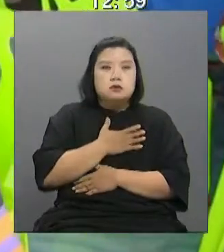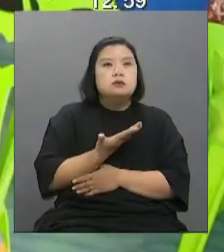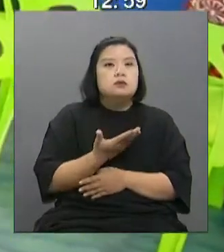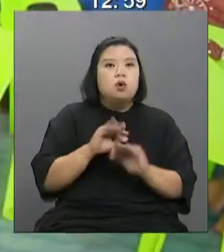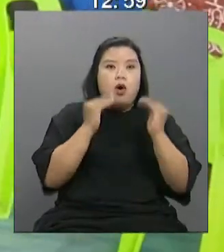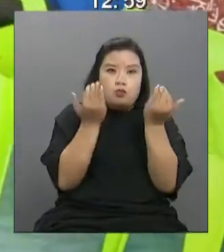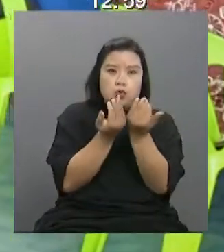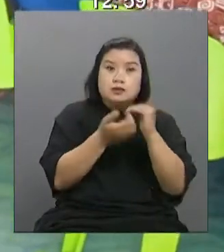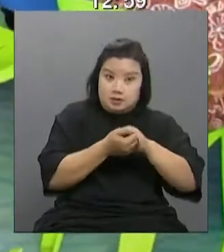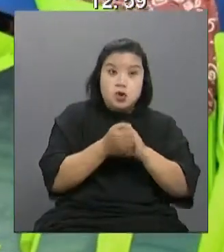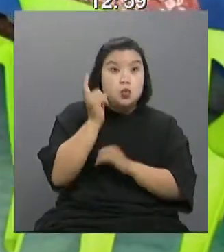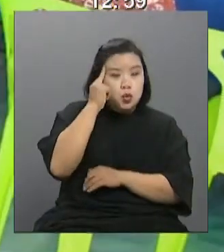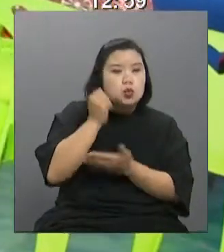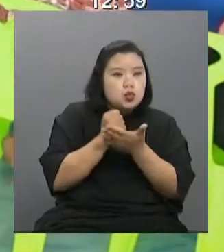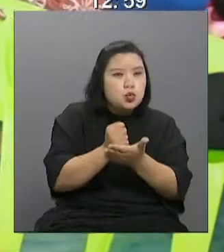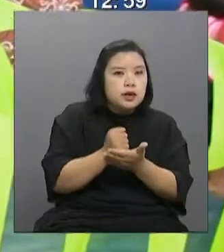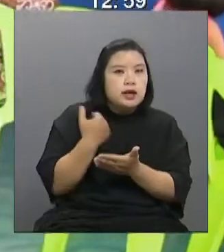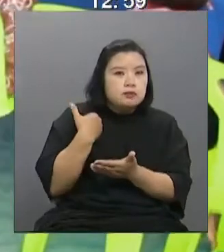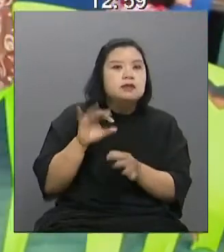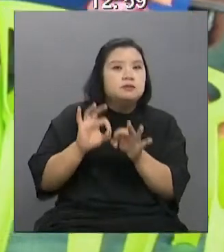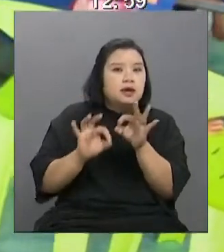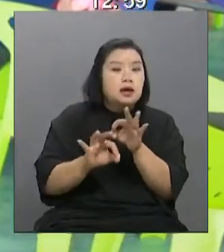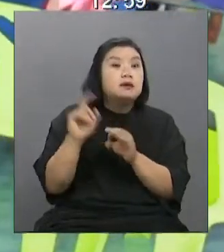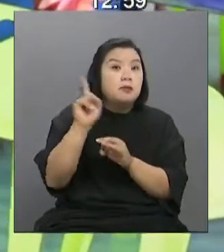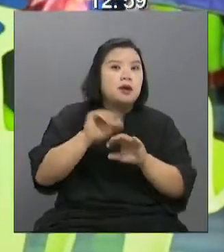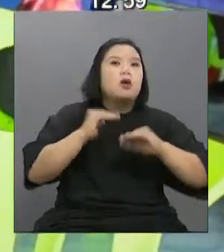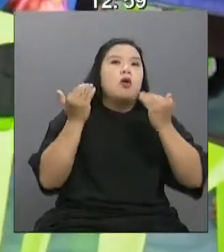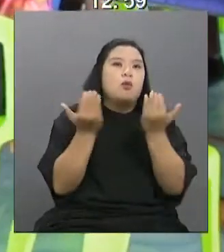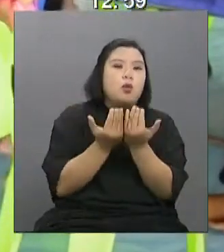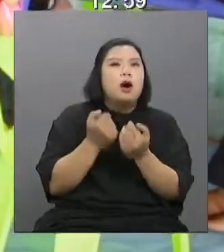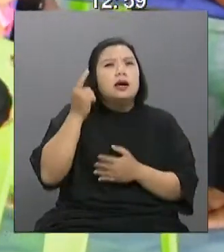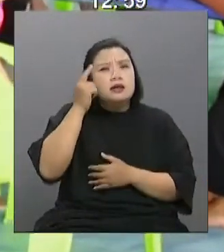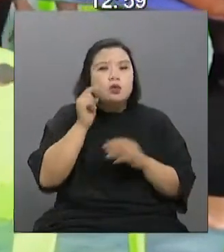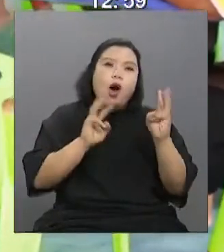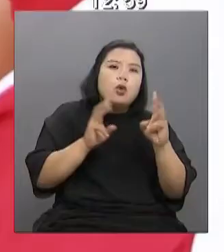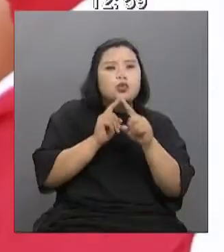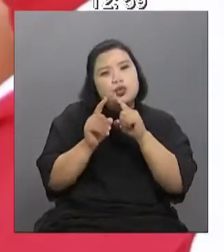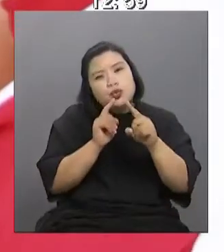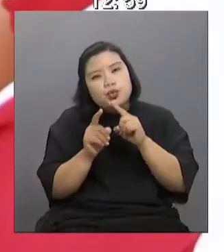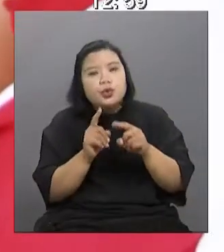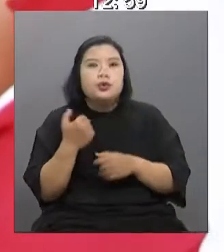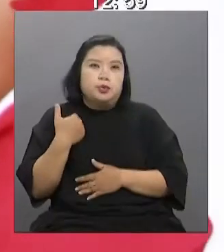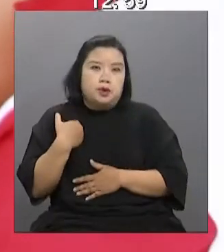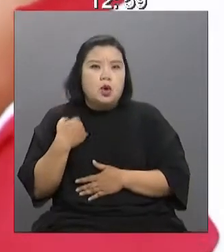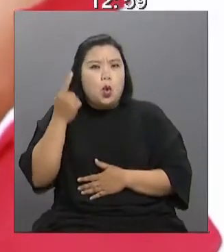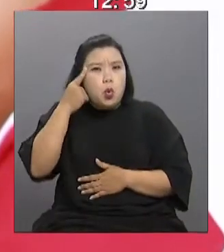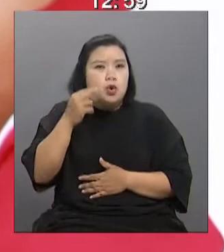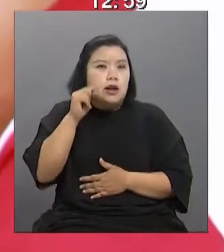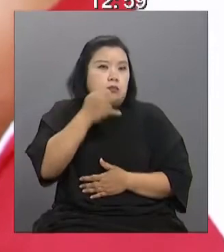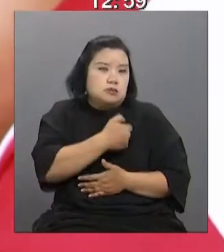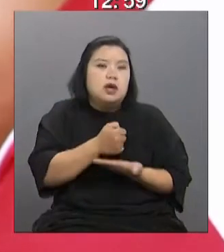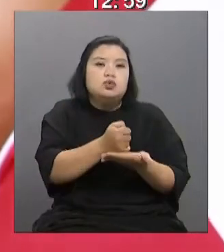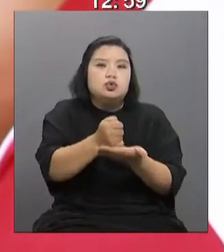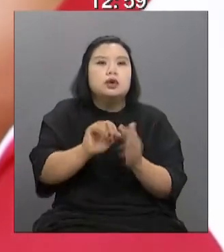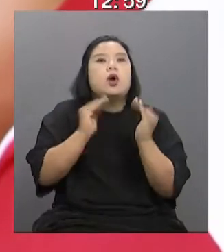ในครอบครัวทำให้สมาชิกในครอบครัวมีเวลาได้พูดคุยกันมากขึ้นรู้จักช่วยเหลือแบ่งปันกัน